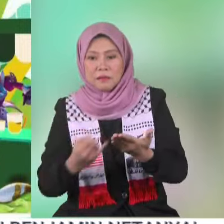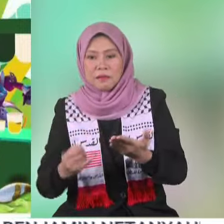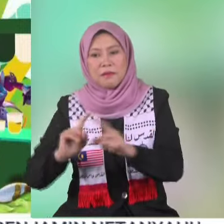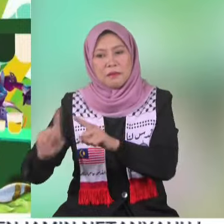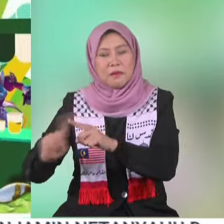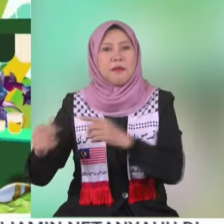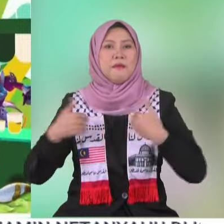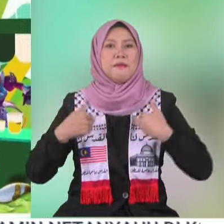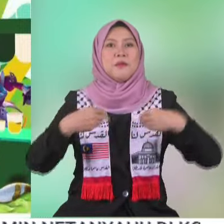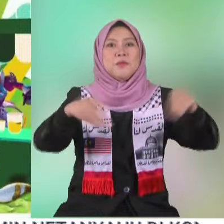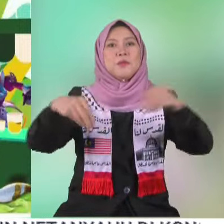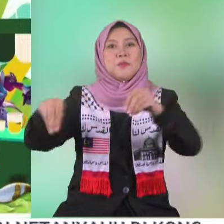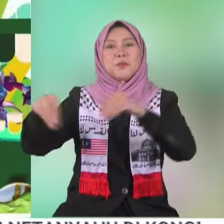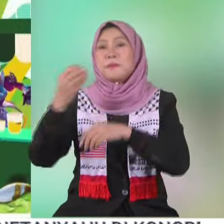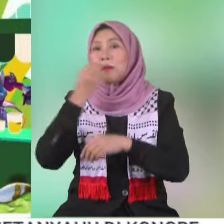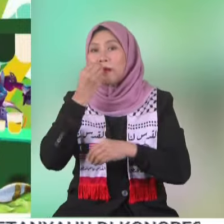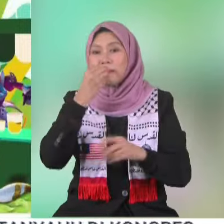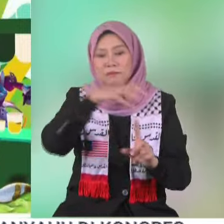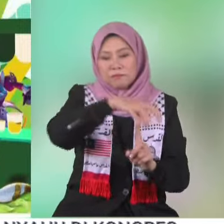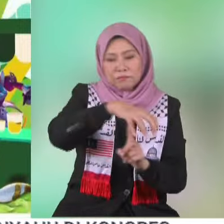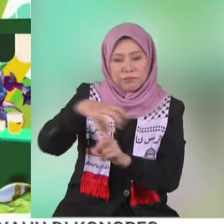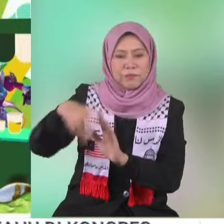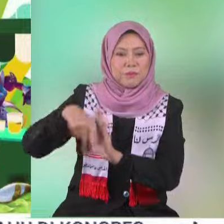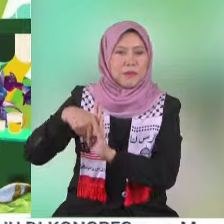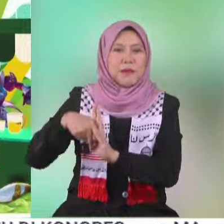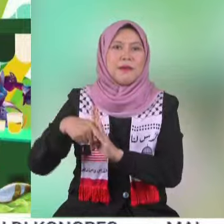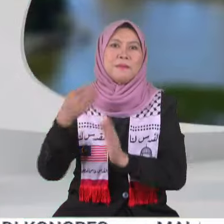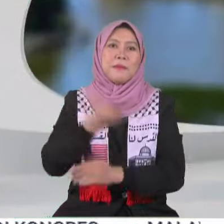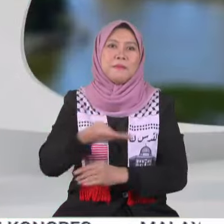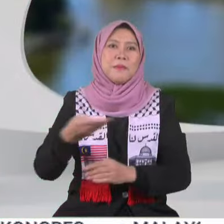juga vendor menjual makanan serta barangan unik.